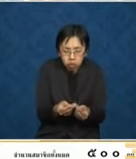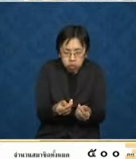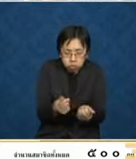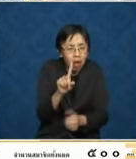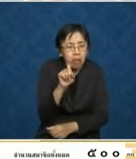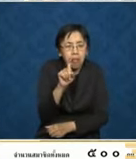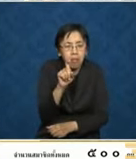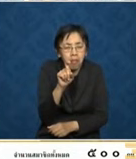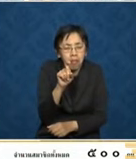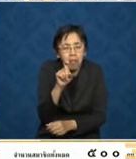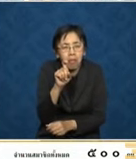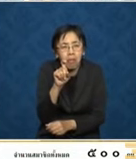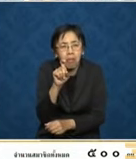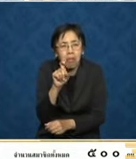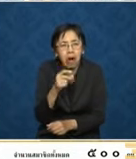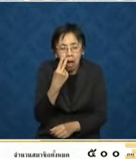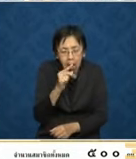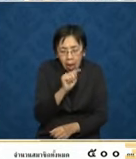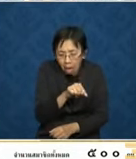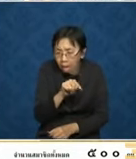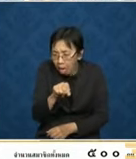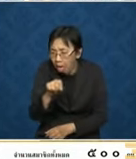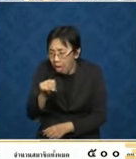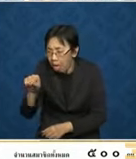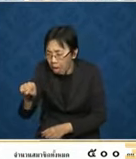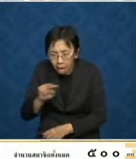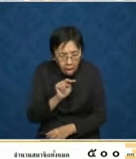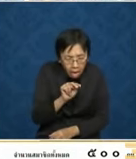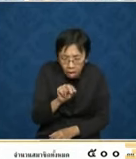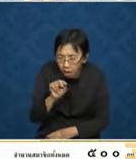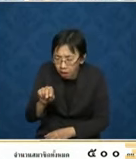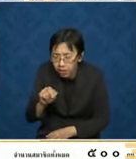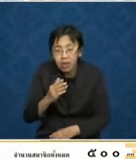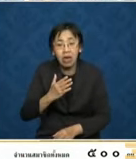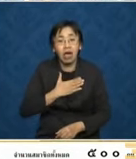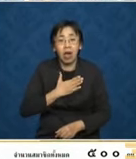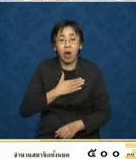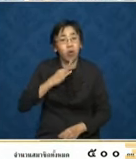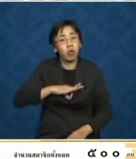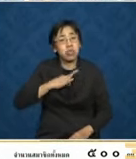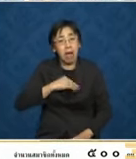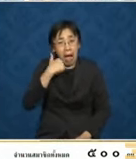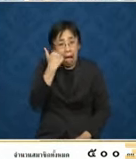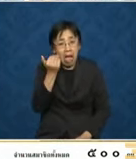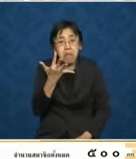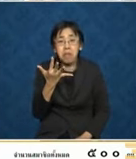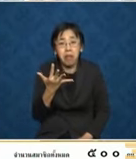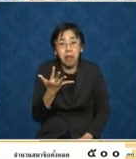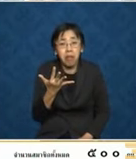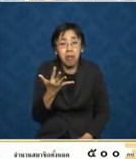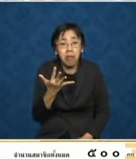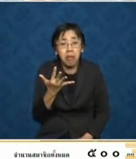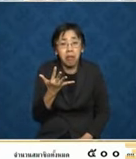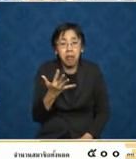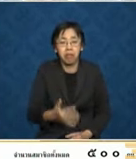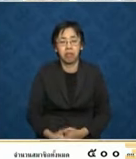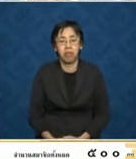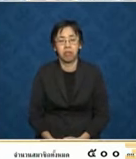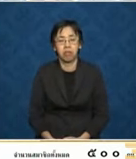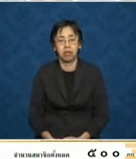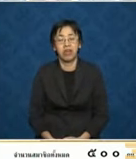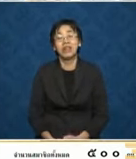ได้ยากมากมายแบบนี้เราเป็นเจ้าบ้านเราไม่รู้สึกเขินอายบ้างหรือครับก